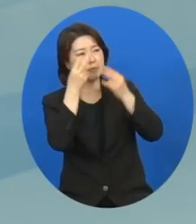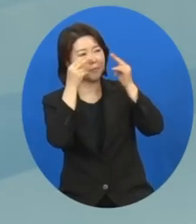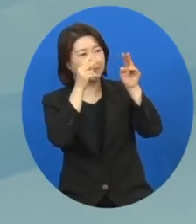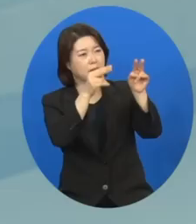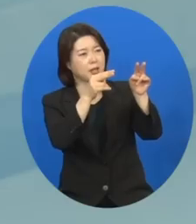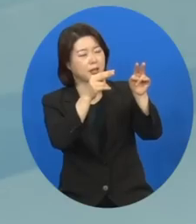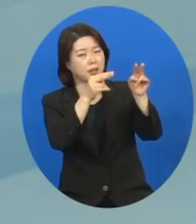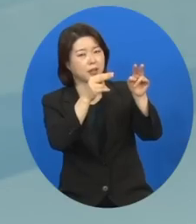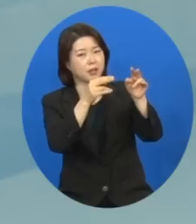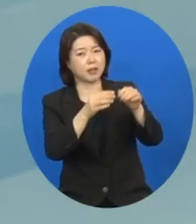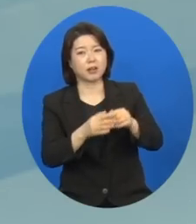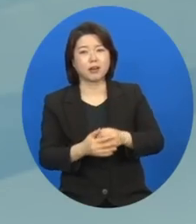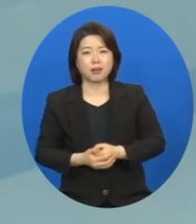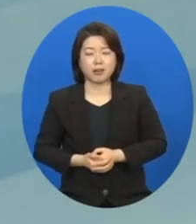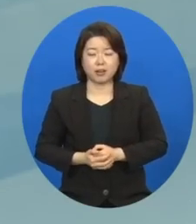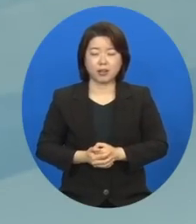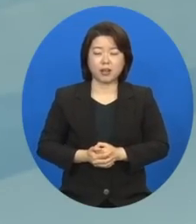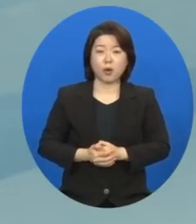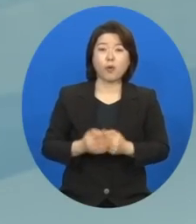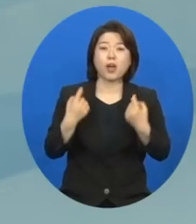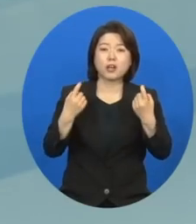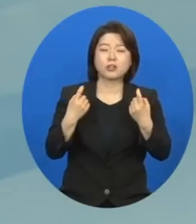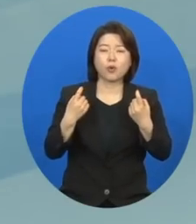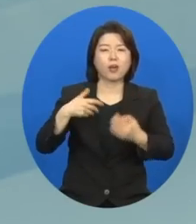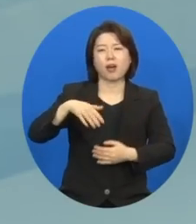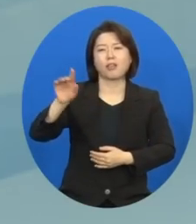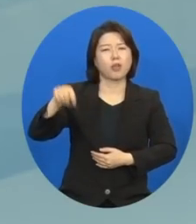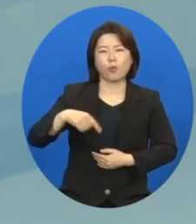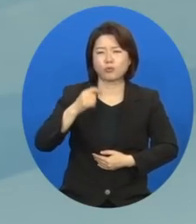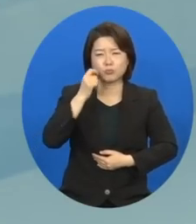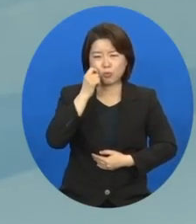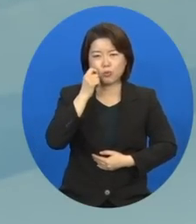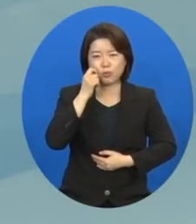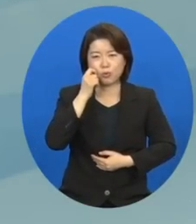거예요. 수학여행을 가지 못했기 때문에.